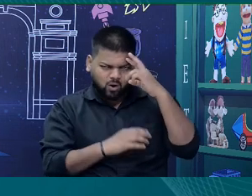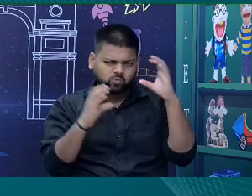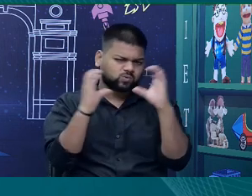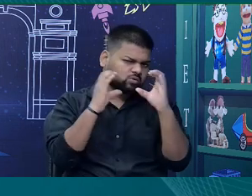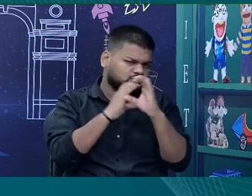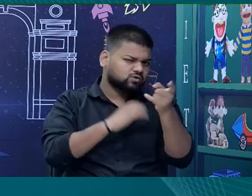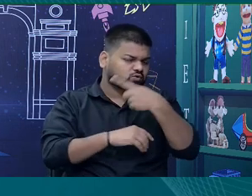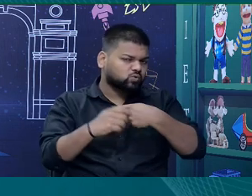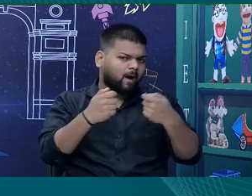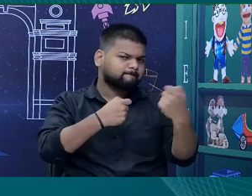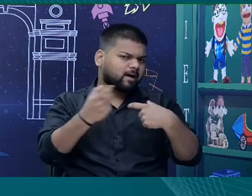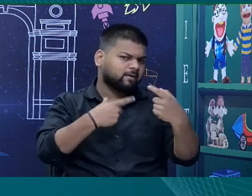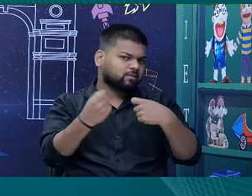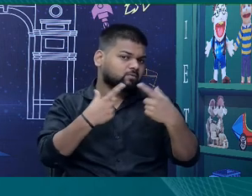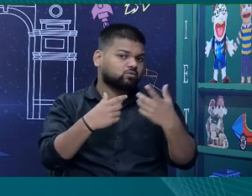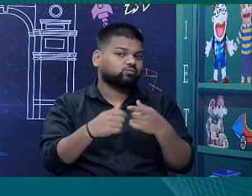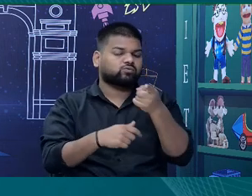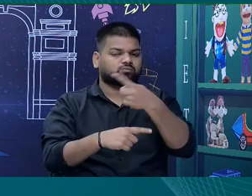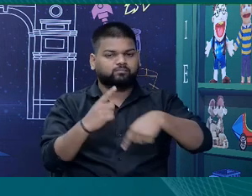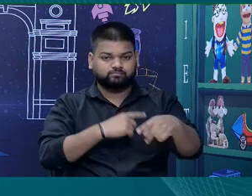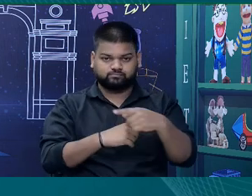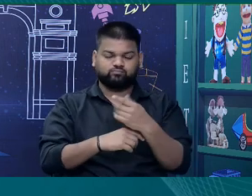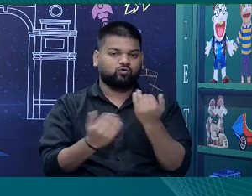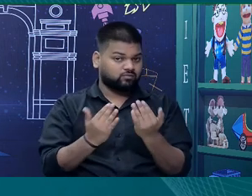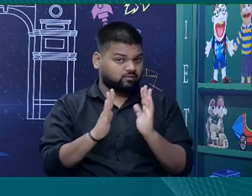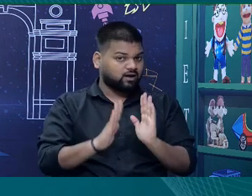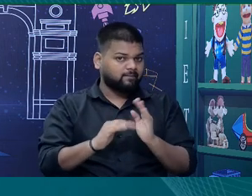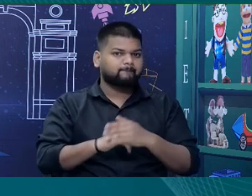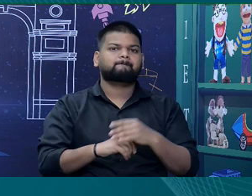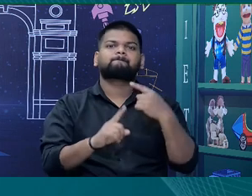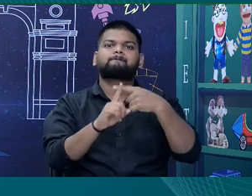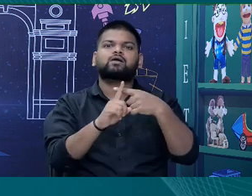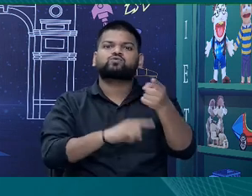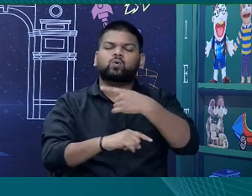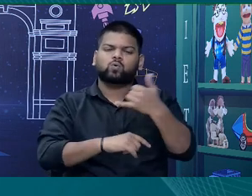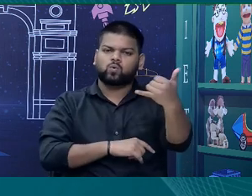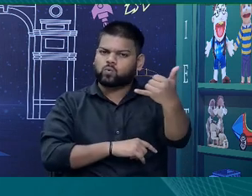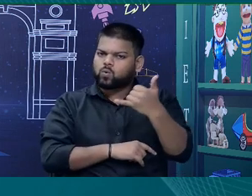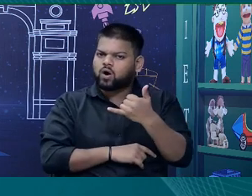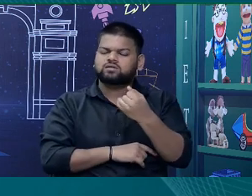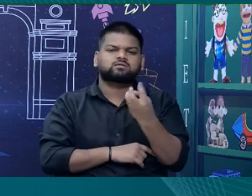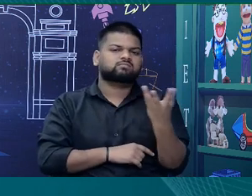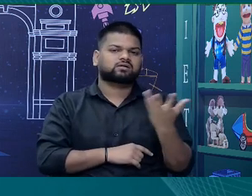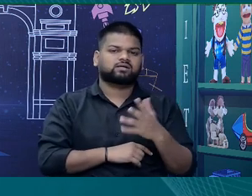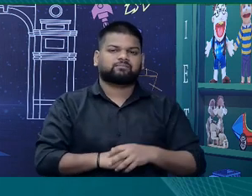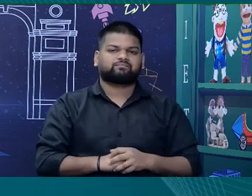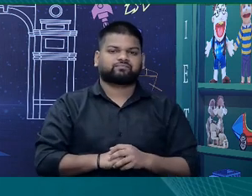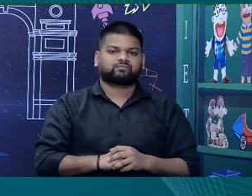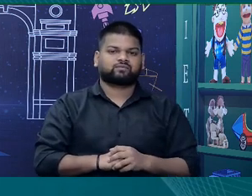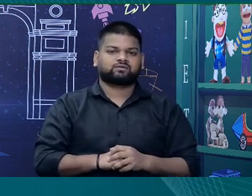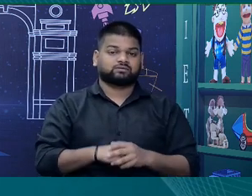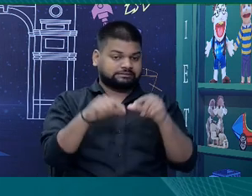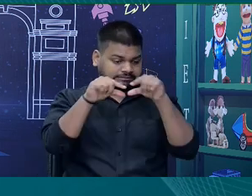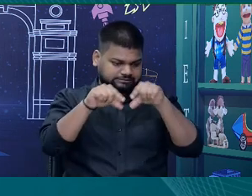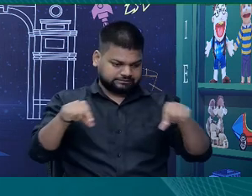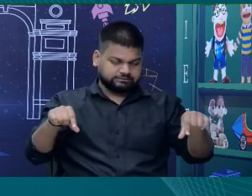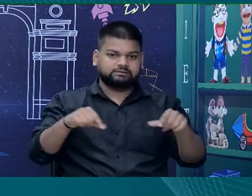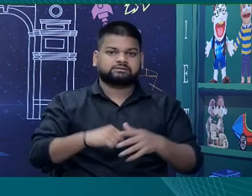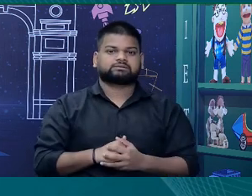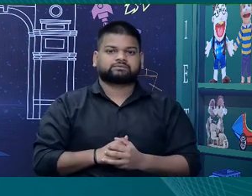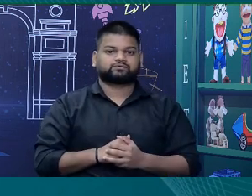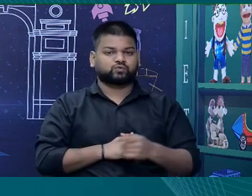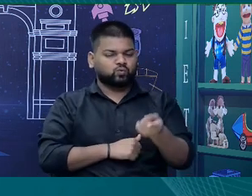आप हम तक पोस्ट कर सकते हैं चाट बॉक्स में इसके साथ टेलीफोन नंबर है अब हम आपको बता देते हैं और इस मध्य से